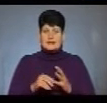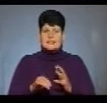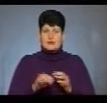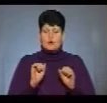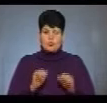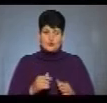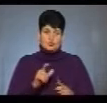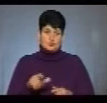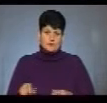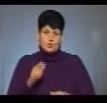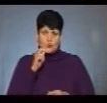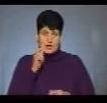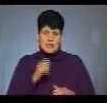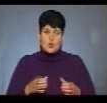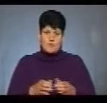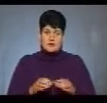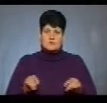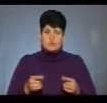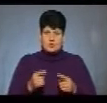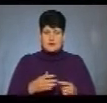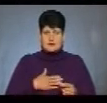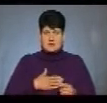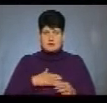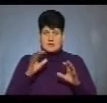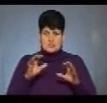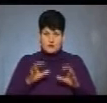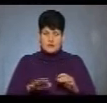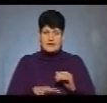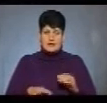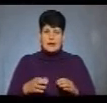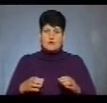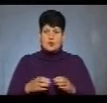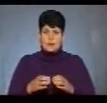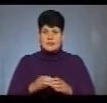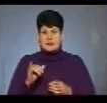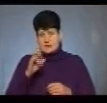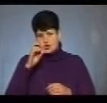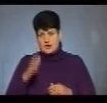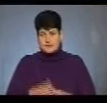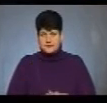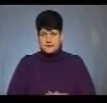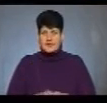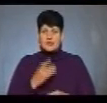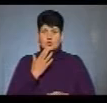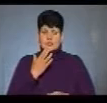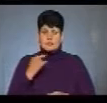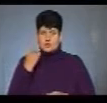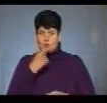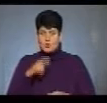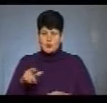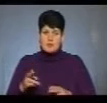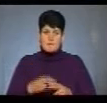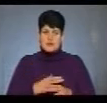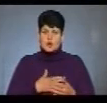громадяни України, компанії, засновані за вітчизняними законами, територіальні громади і сама держава. Іноземці та особи без